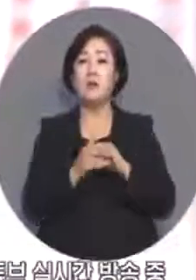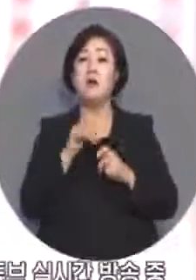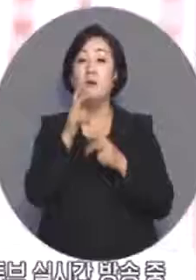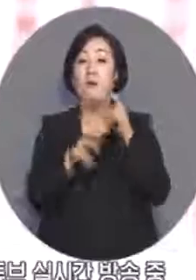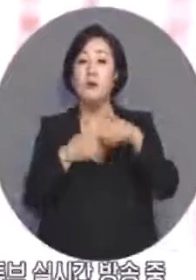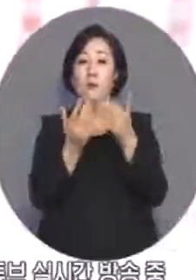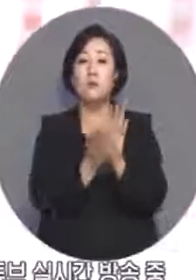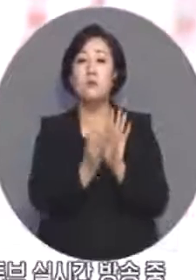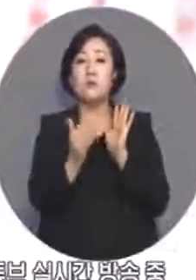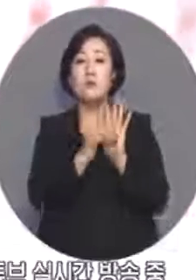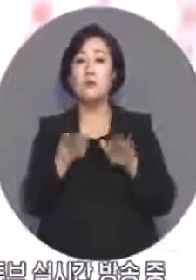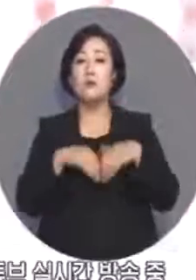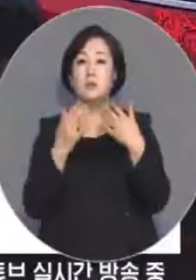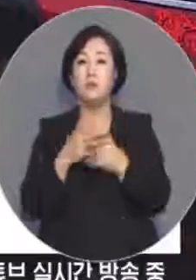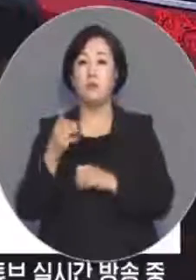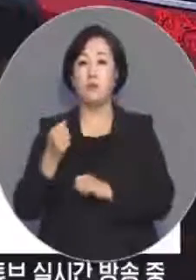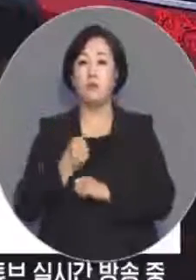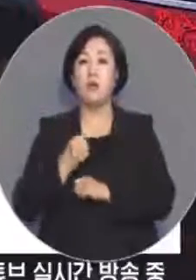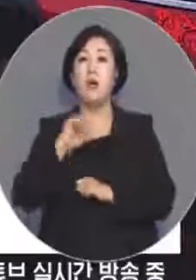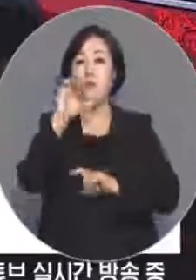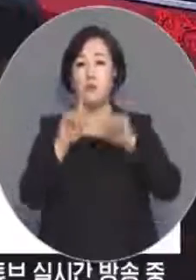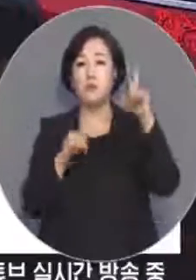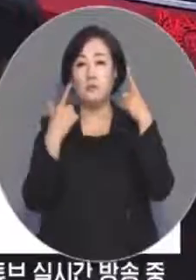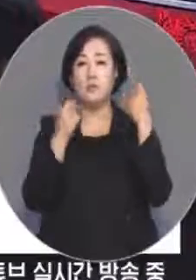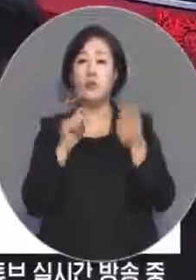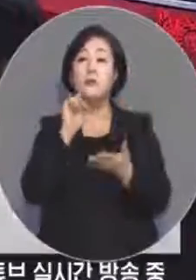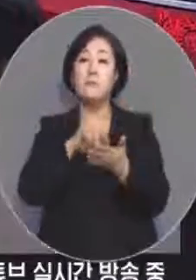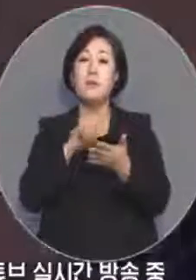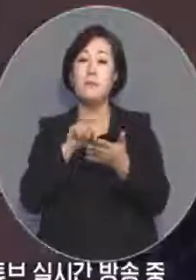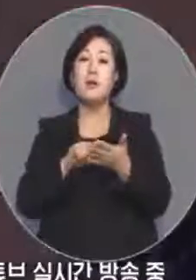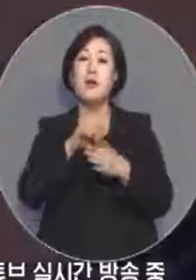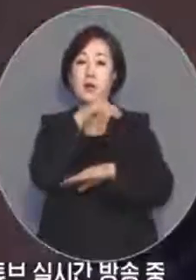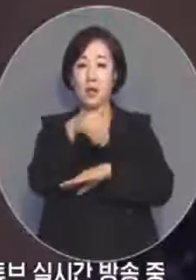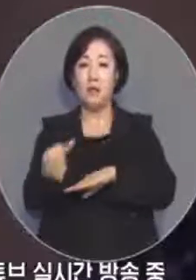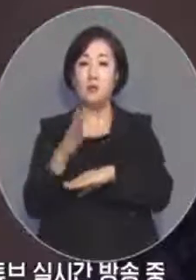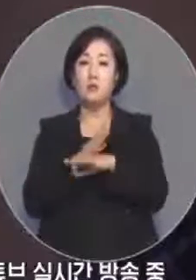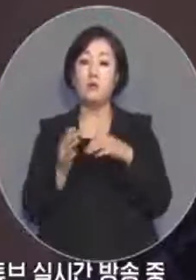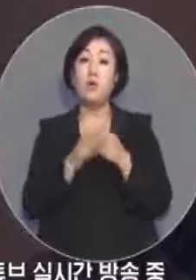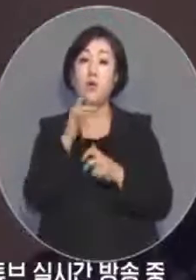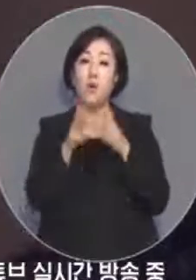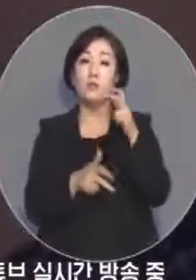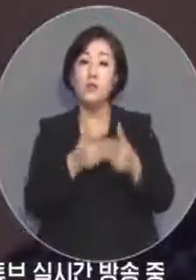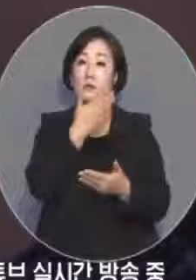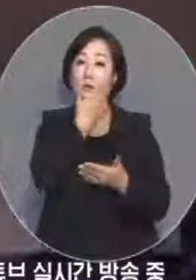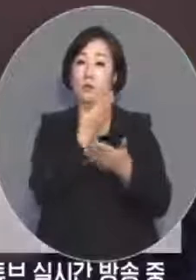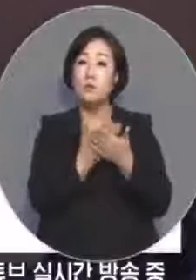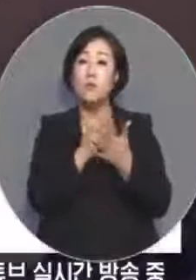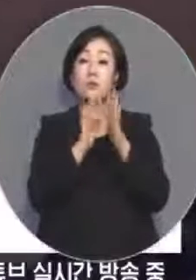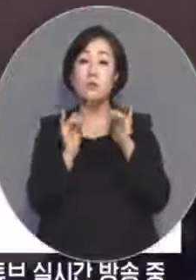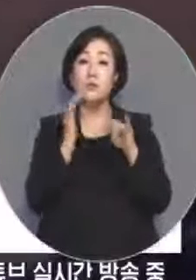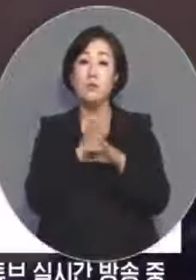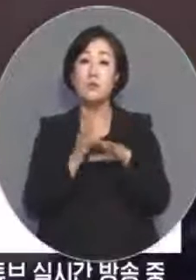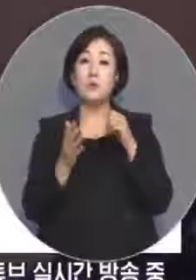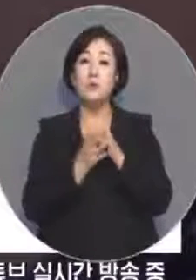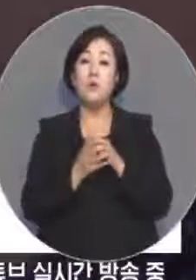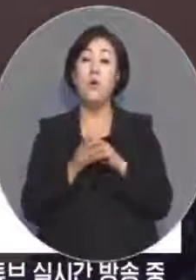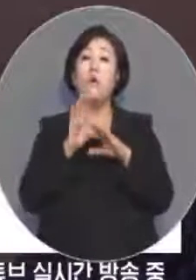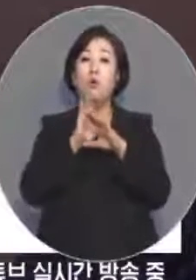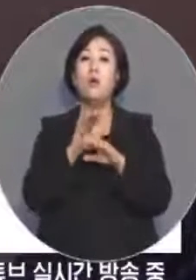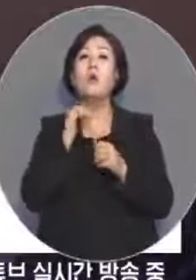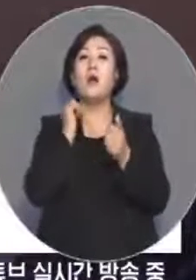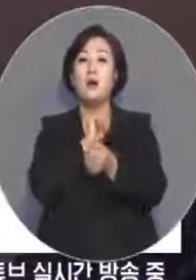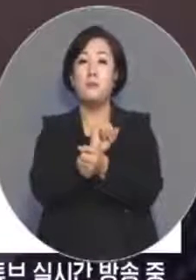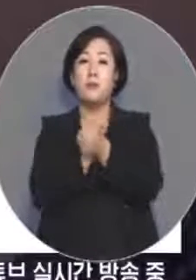문제는 보호에 부사 작전을 방불케하는 비싼 계획을 시행하고 있습니다 공장 저게 해치려고 요 컬러나 감염 예방을 위해